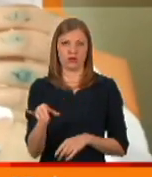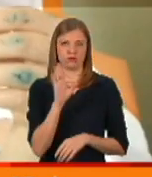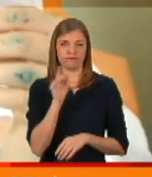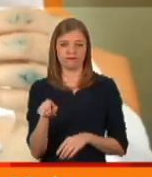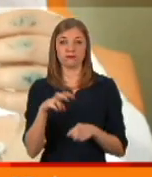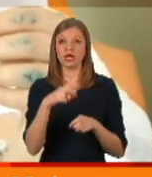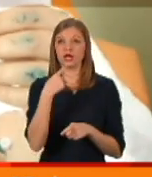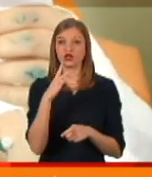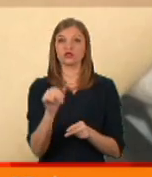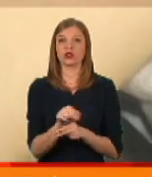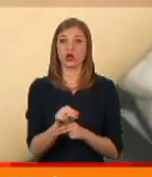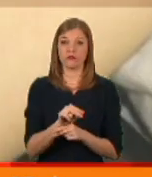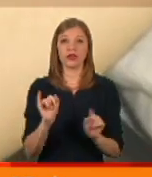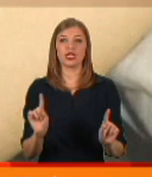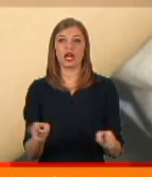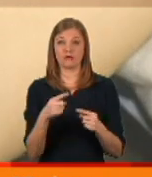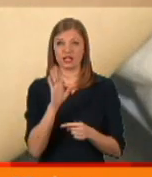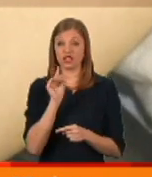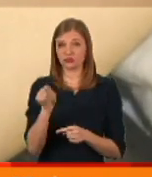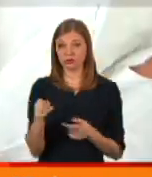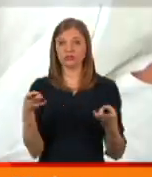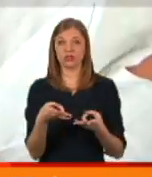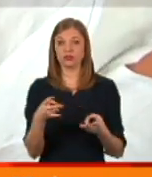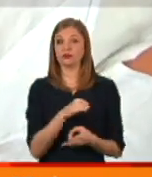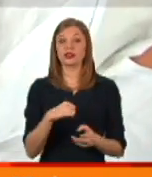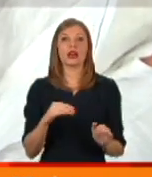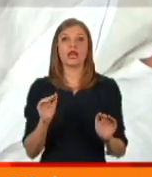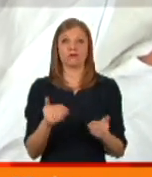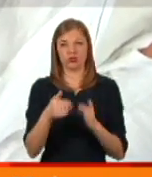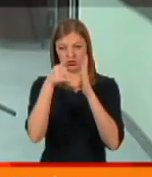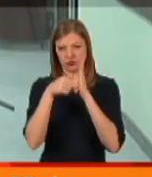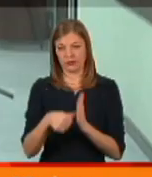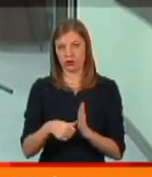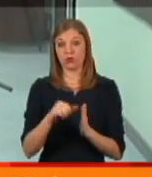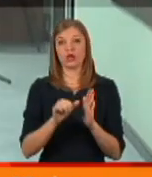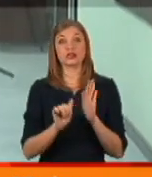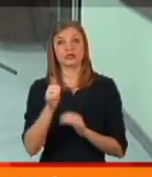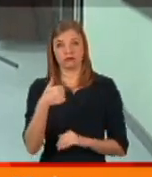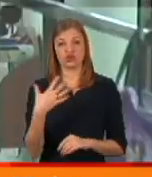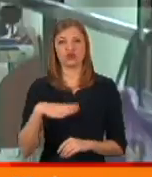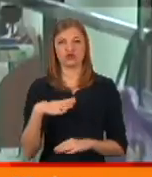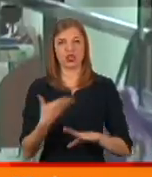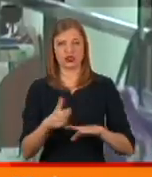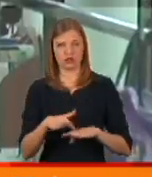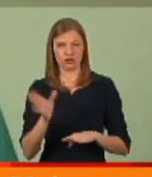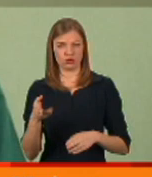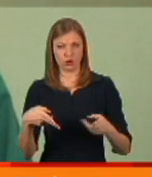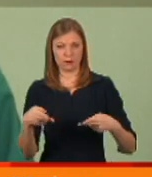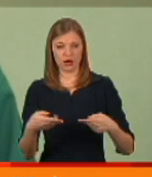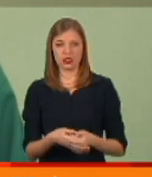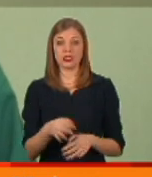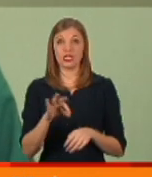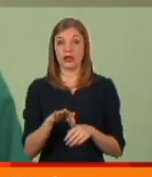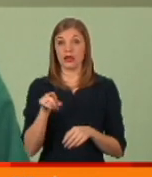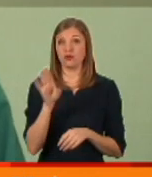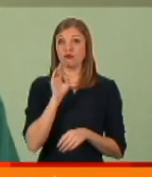Медики кажуть, що на лікування та реабілітацію жінці знадобиться щонайменше півроку. Та спершу на неї чекає складна операція. У